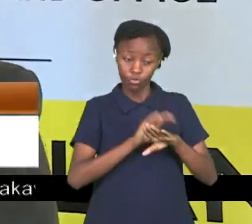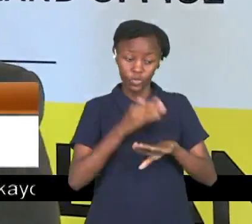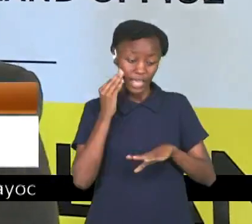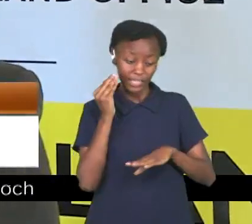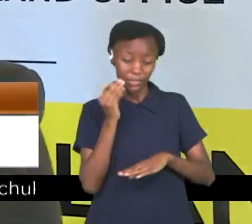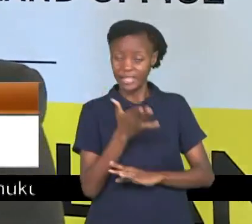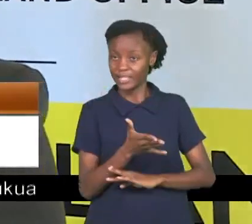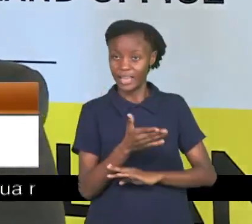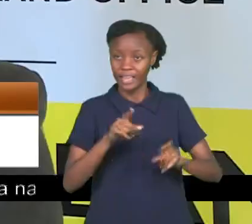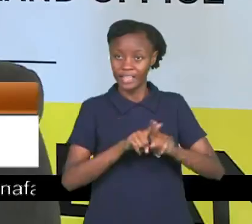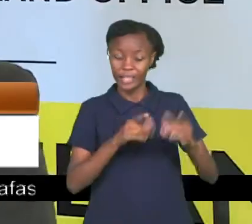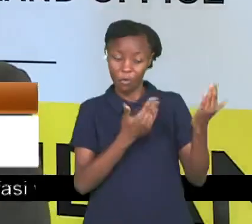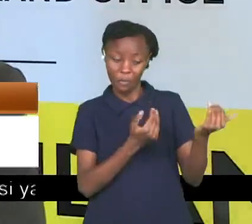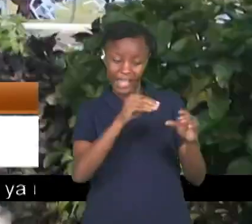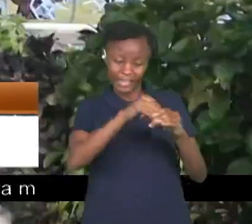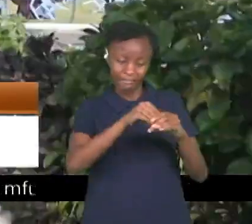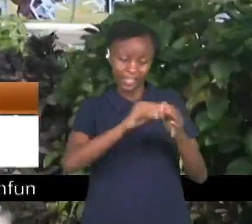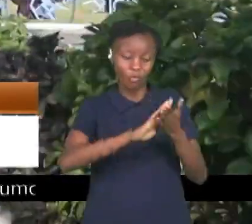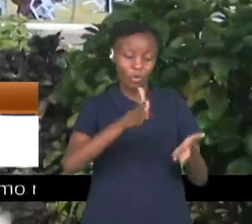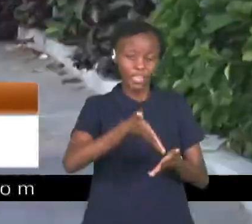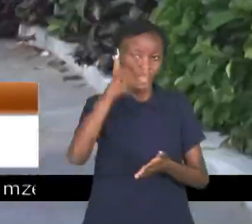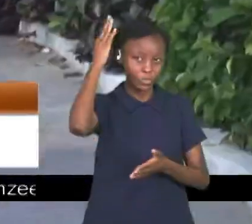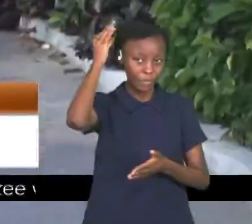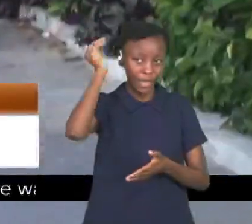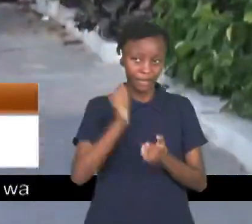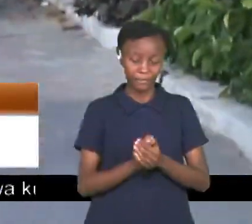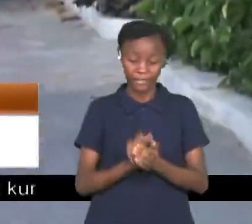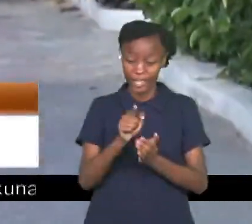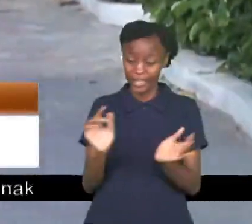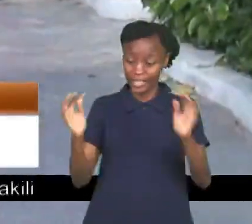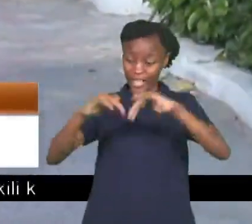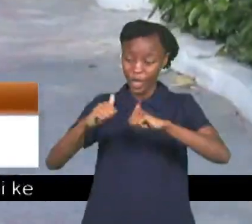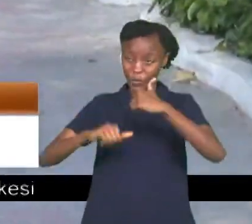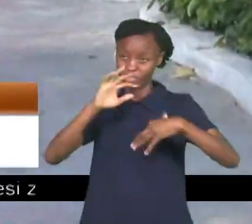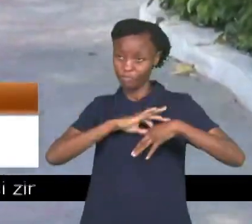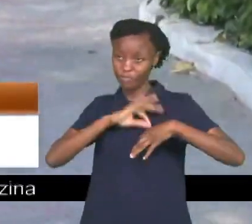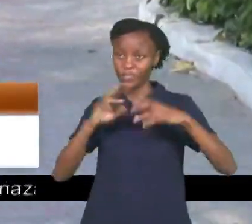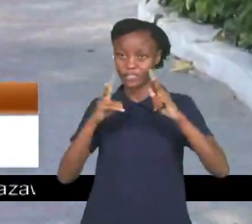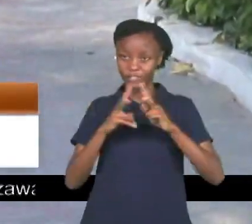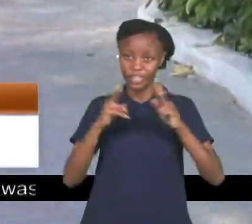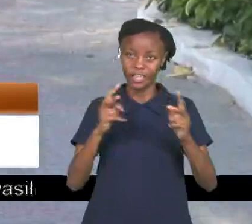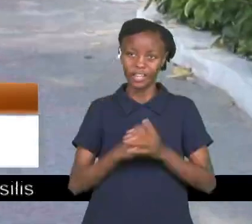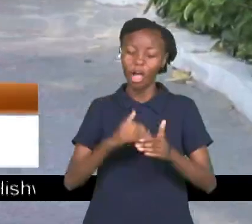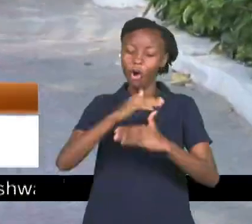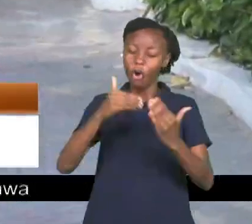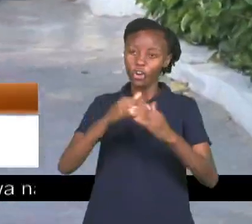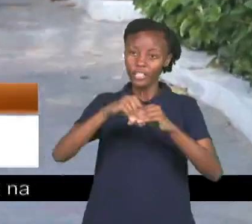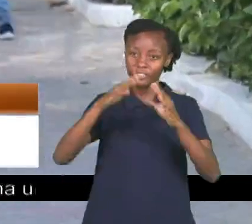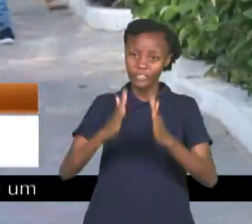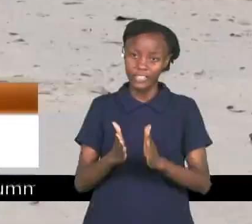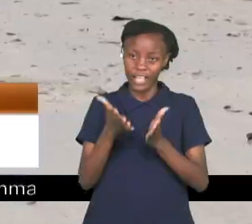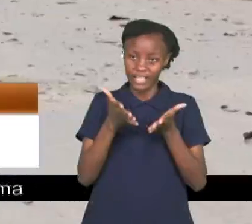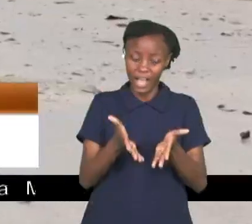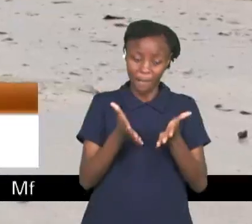and we're looking forward to investing more. Kongamano hili limekuwa la manufaa chungu mzima kwa wawekezaji kutoka kote